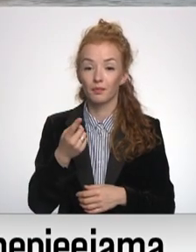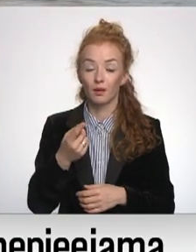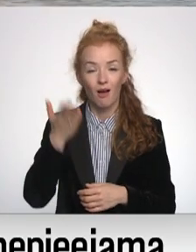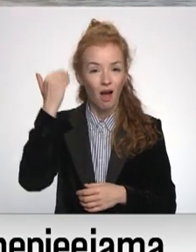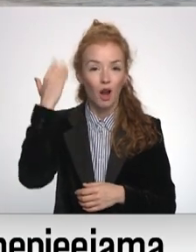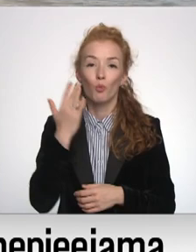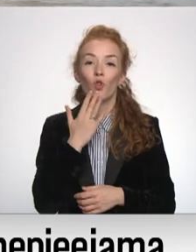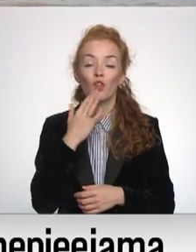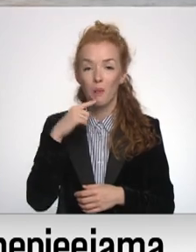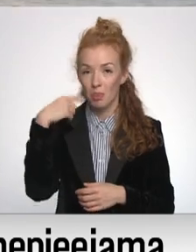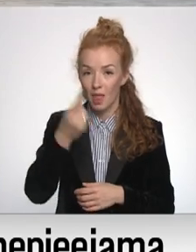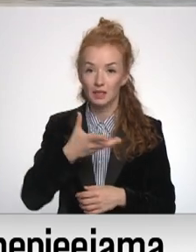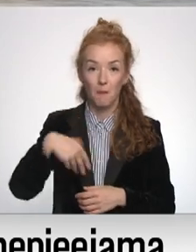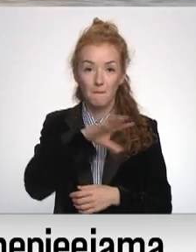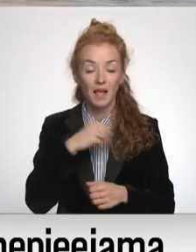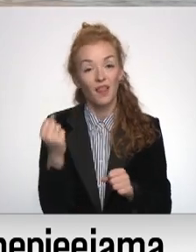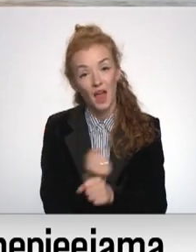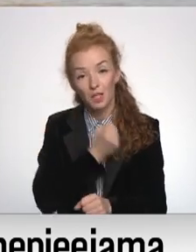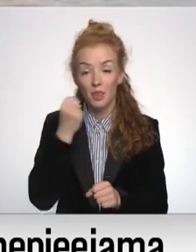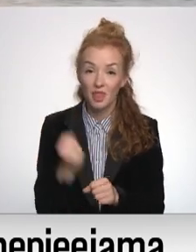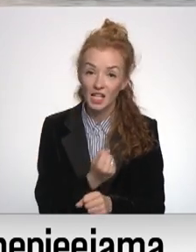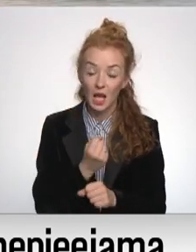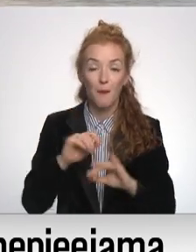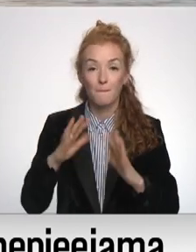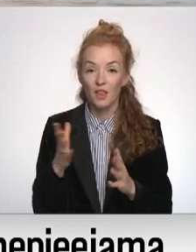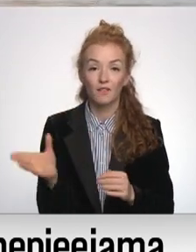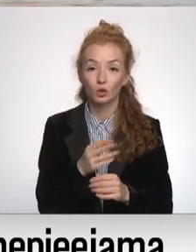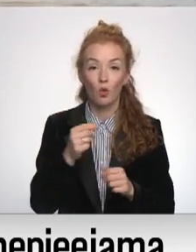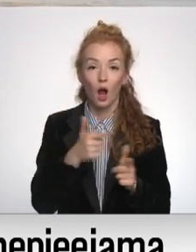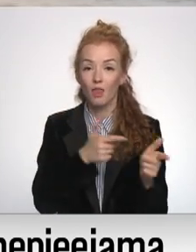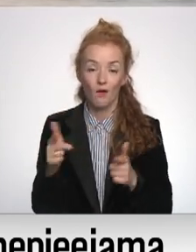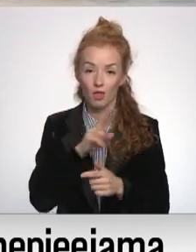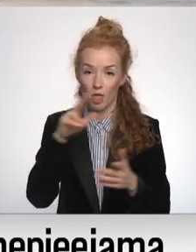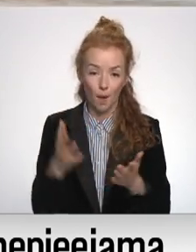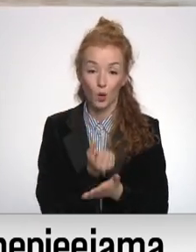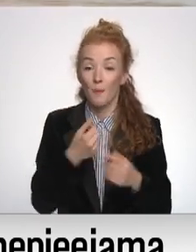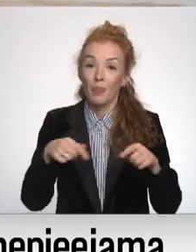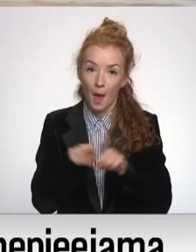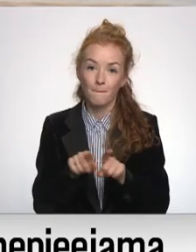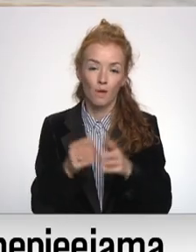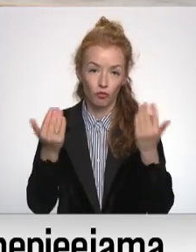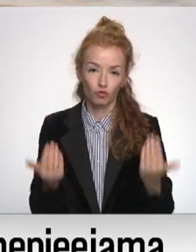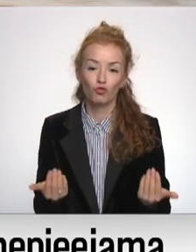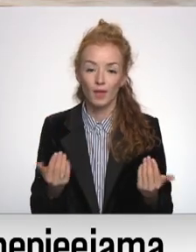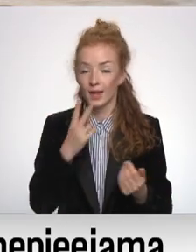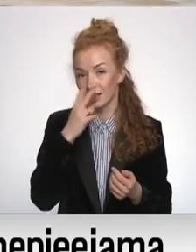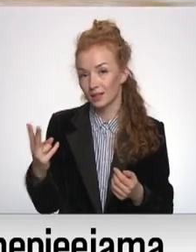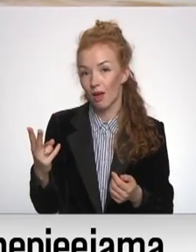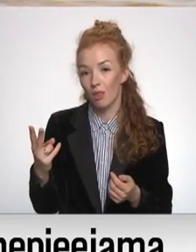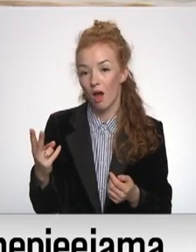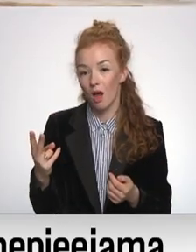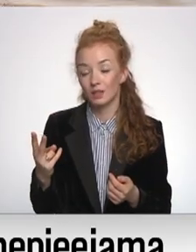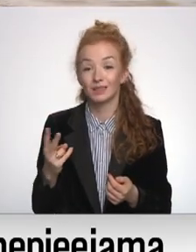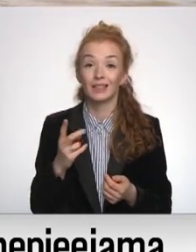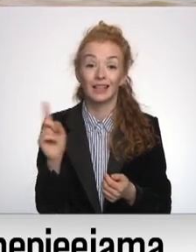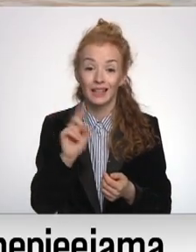multfilmā teica, mēs taisījām, bet visu gatavu nedabūjām. Tā arī šodien izskatās, ka it kā